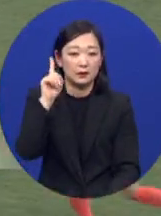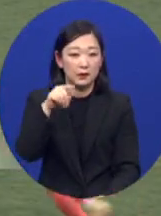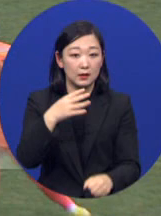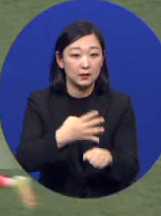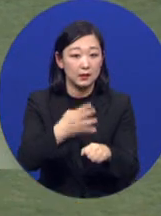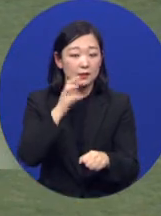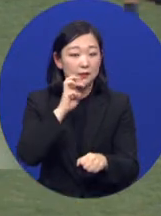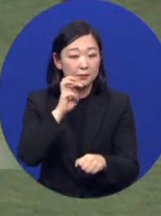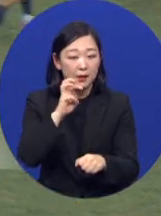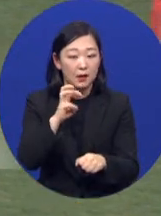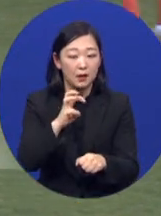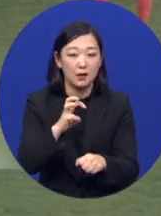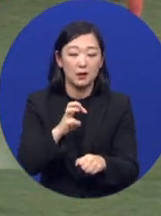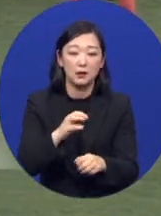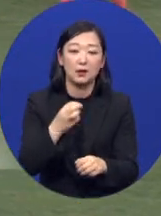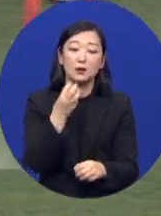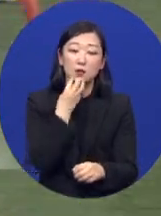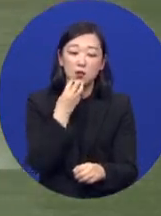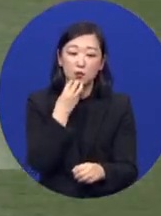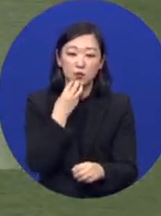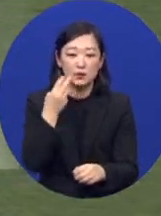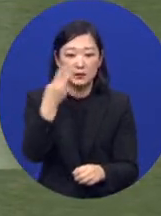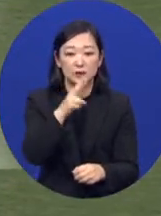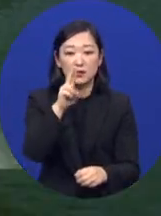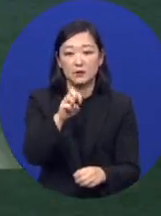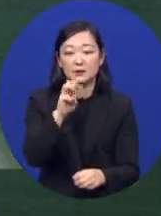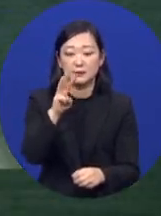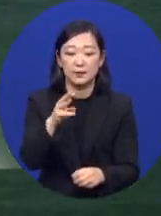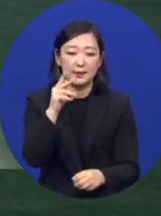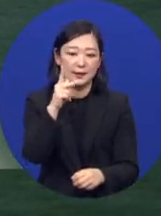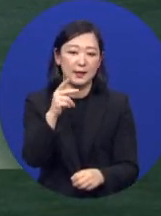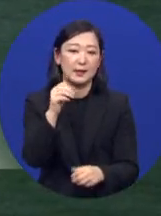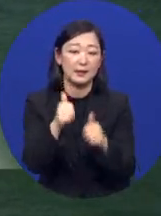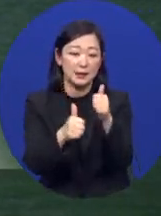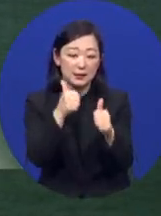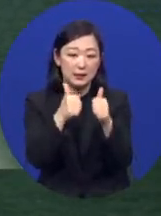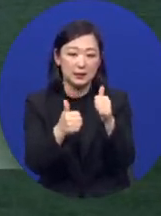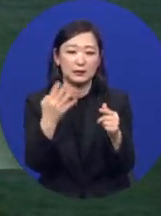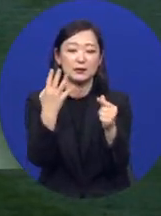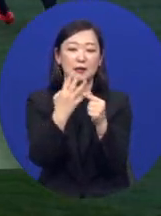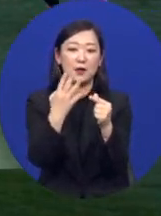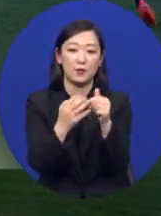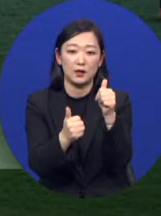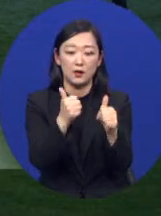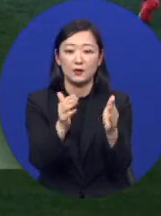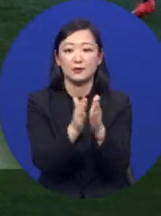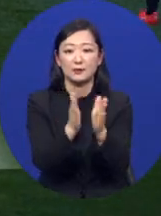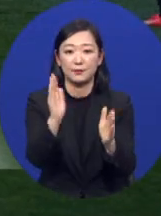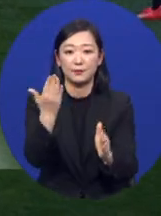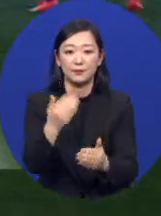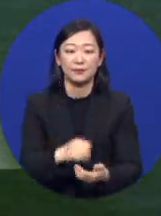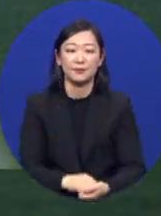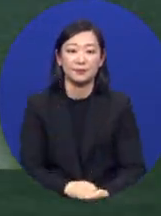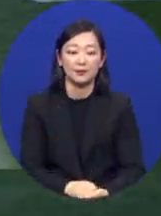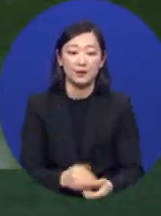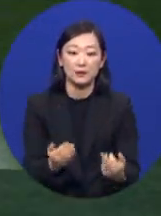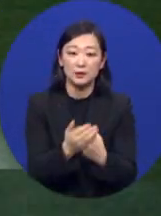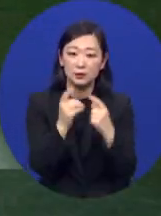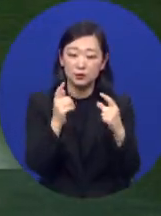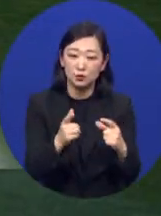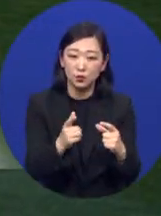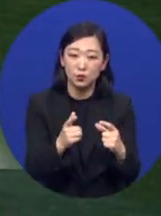월드컵 경기장에서 FC 서울을 상대로 2023 k리그 4라운드 경기에 나섭니다 제주는 주장